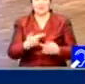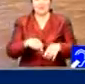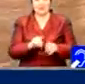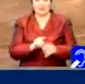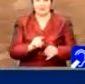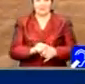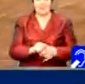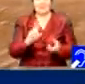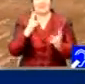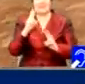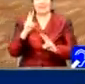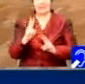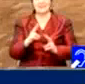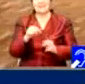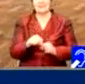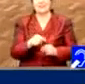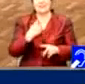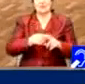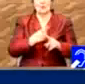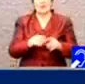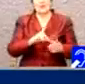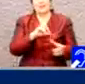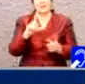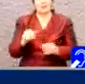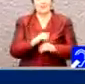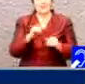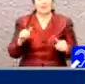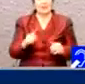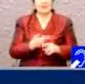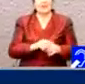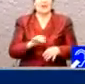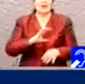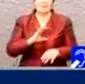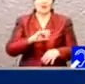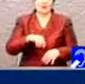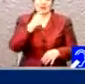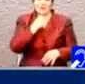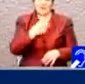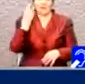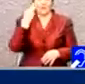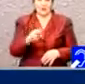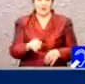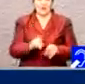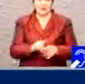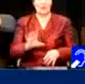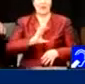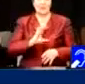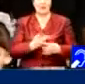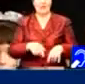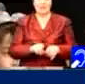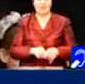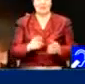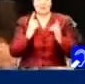dans, la noi jumătate din lecții pleacă pe întindere. Anul trecut am fost campionii dansului modern la tot campionatul acesta.